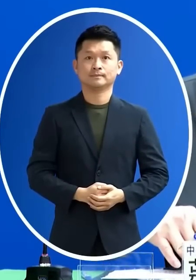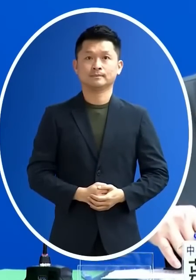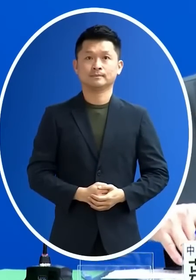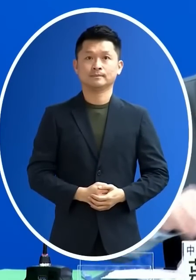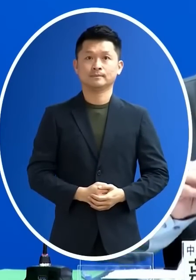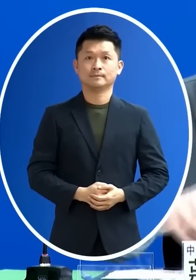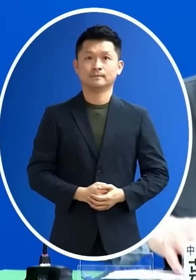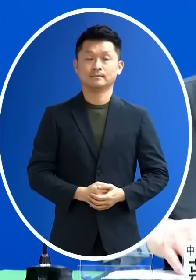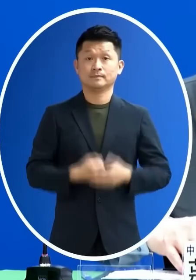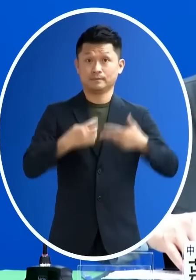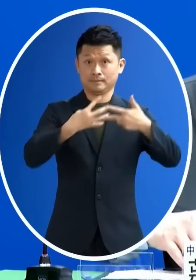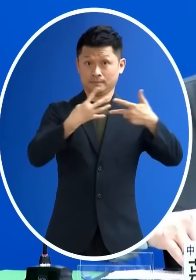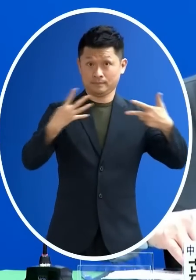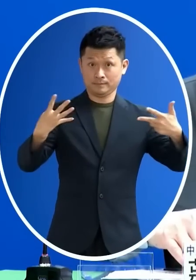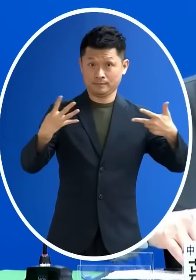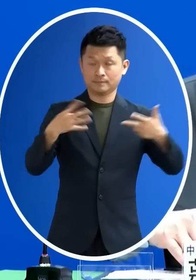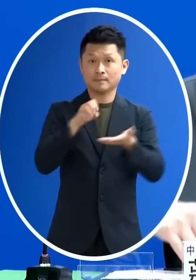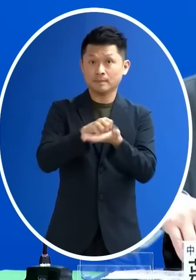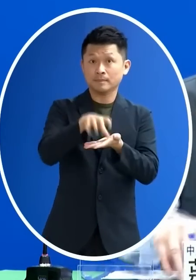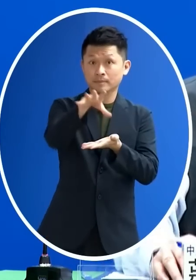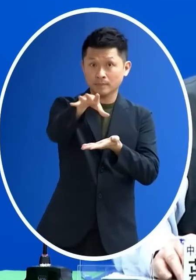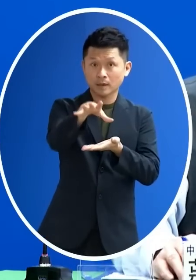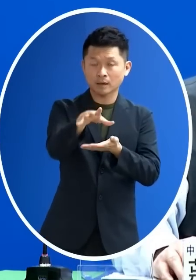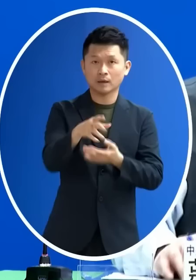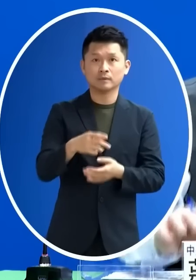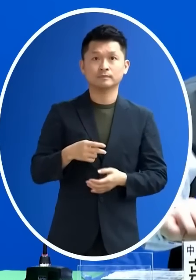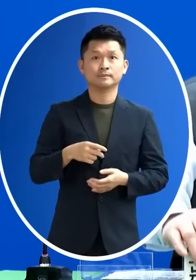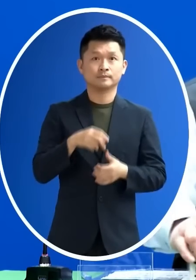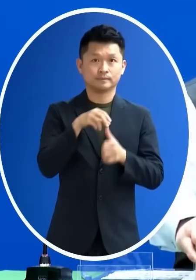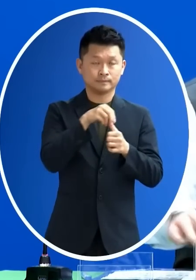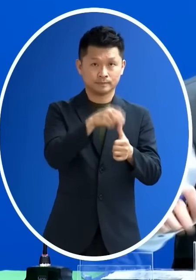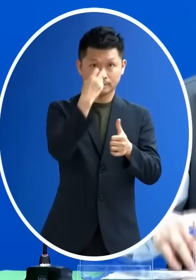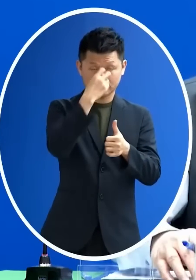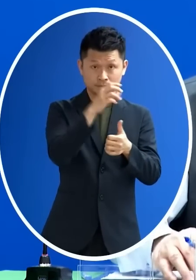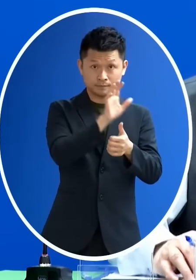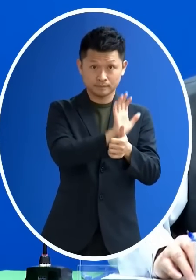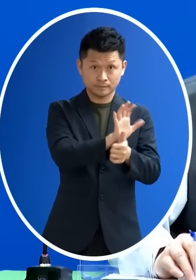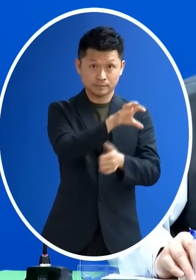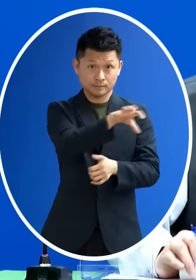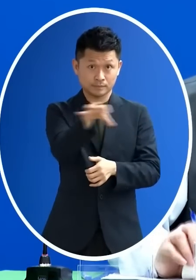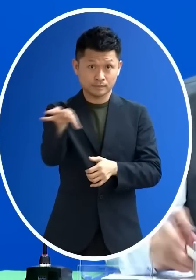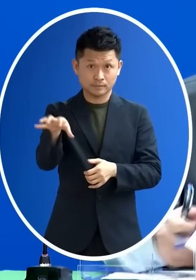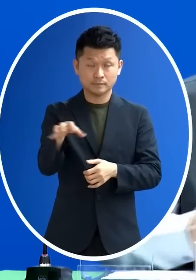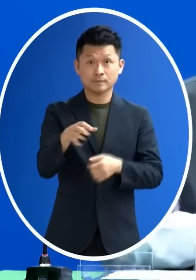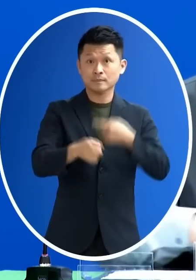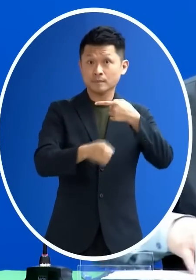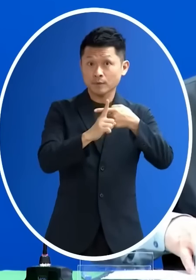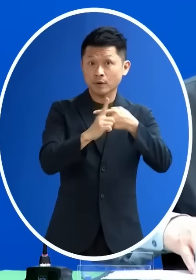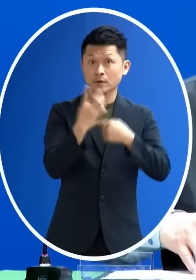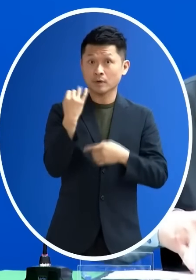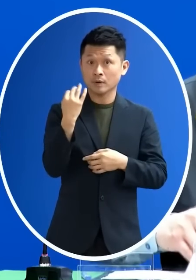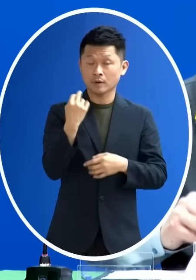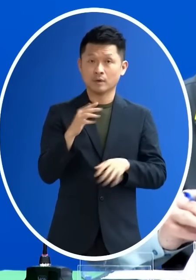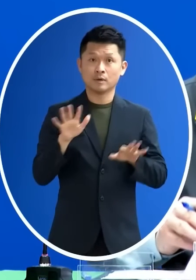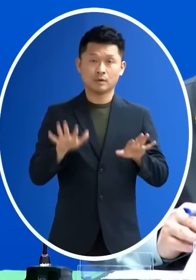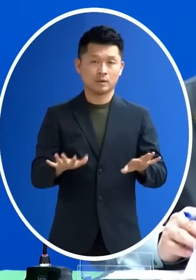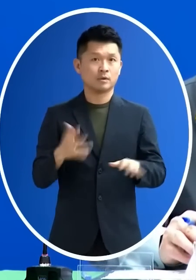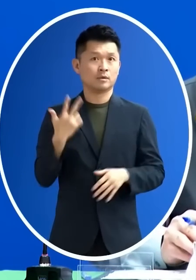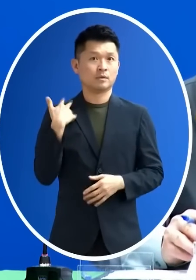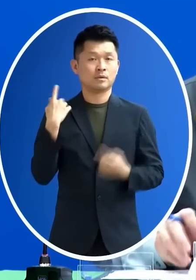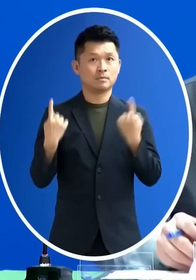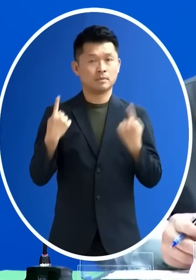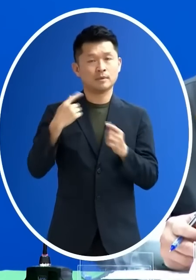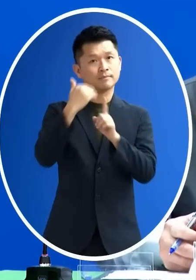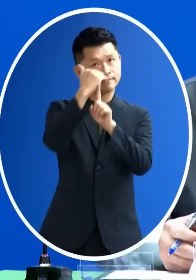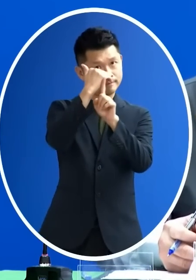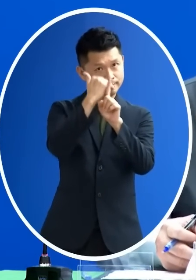好，那这个周四会跟大家报告的这个机构的筛检阳性率呢，这一周看起来就是说跟上周比，是下